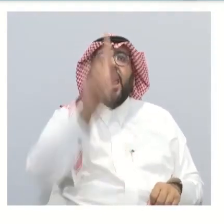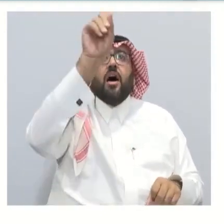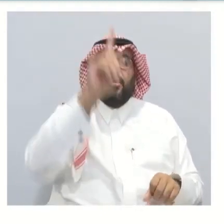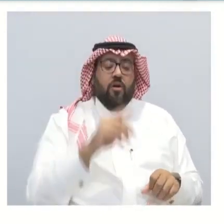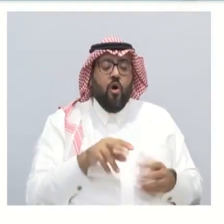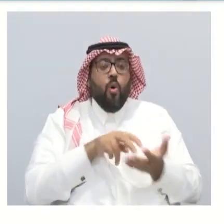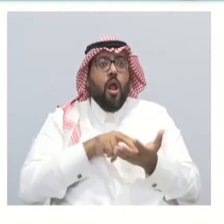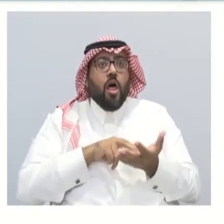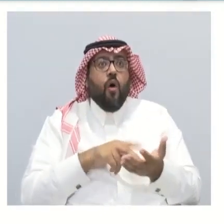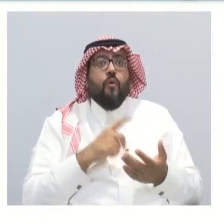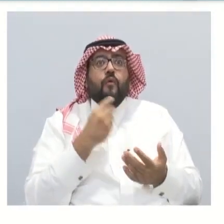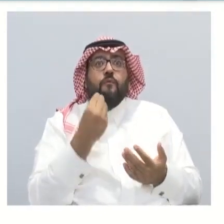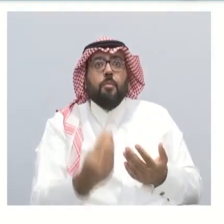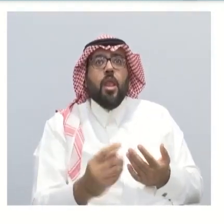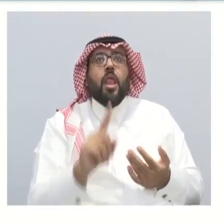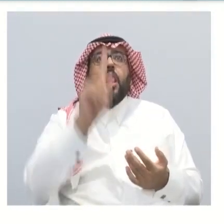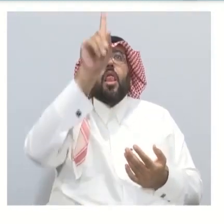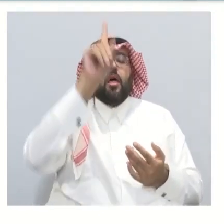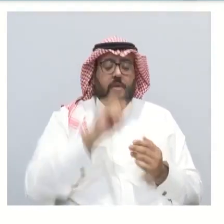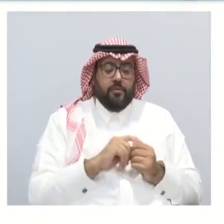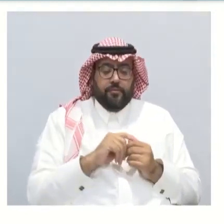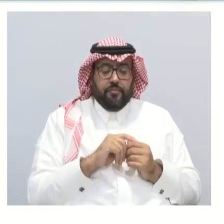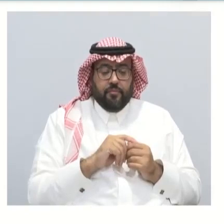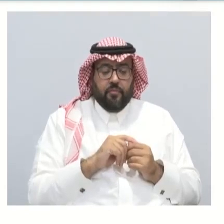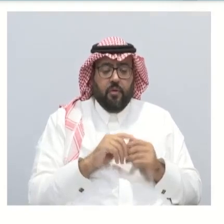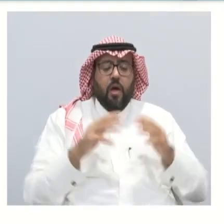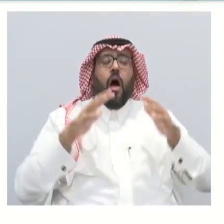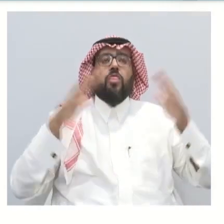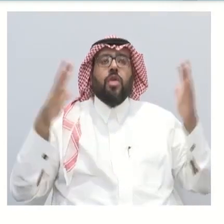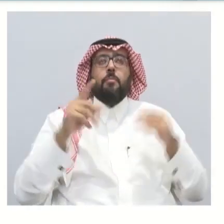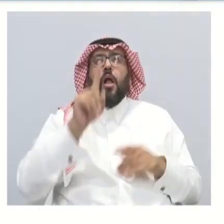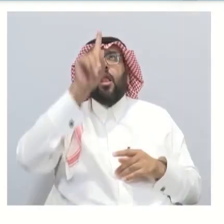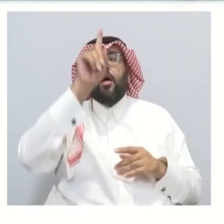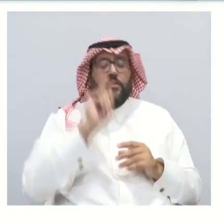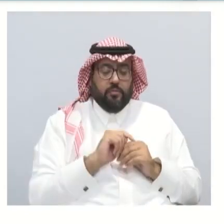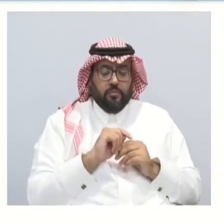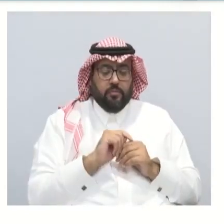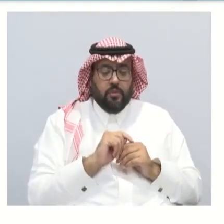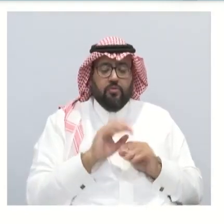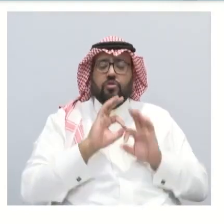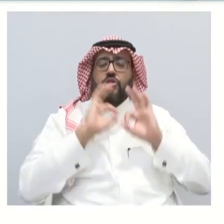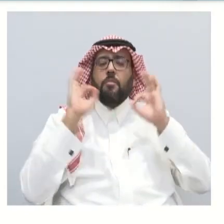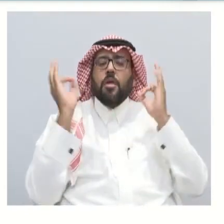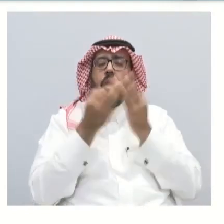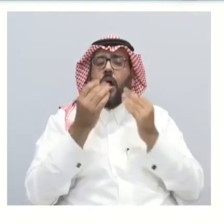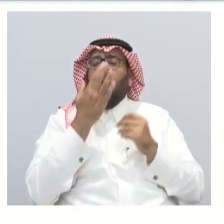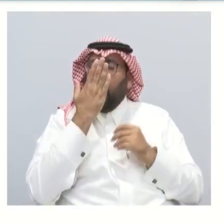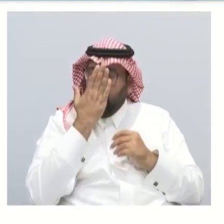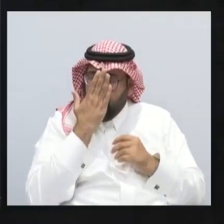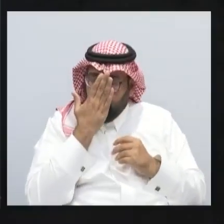وكذلك الرجاء والتعظيم وسائر العبادات فاذا اتيت الى